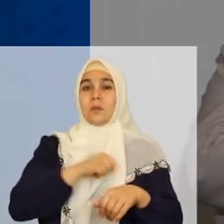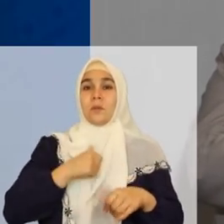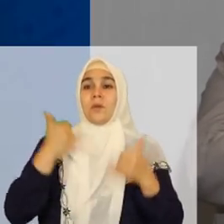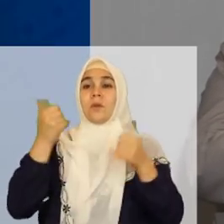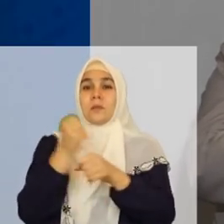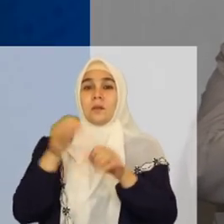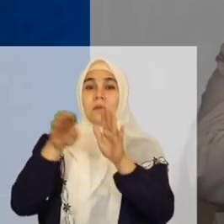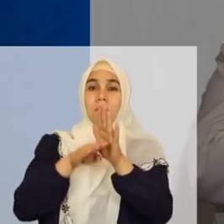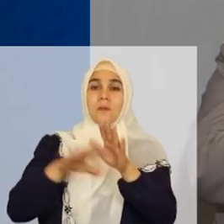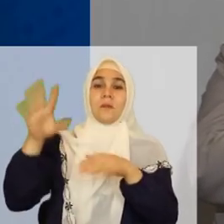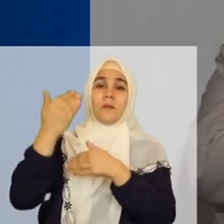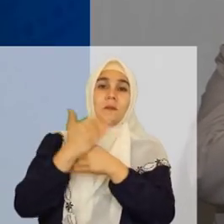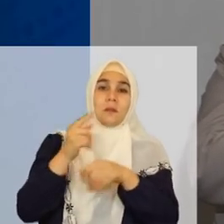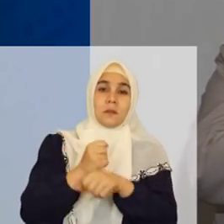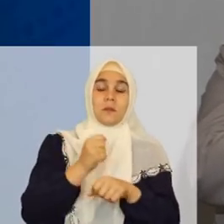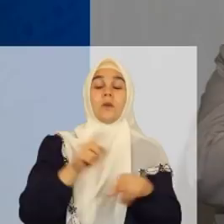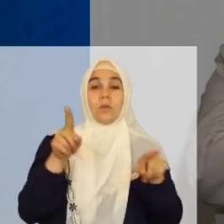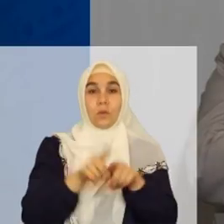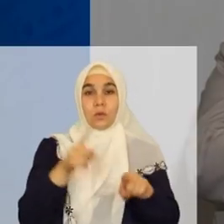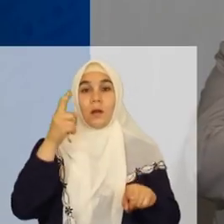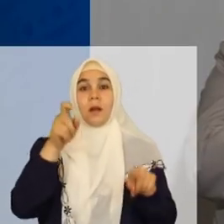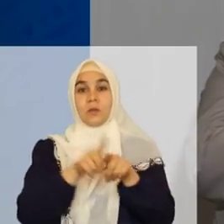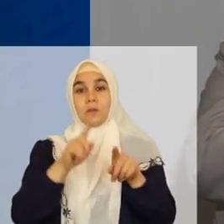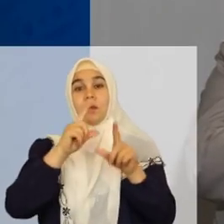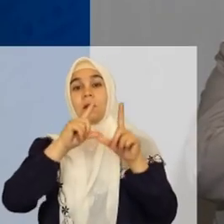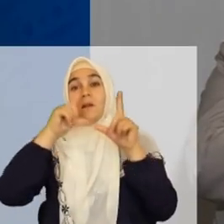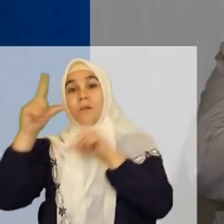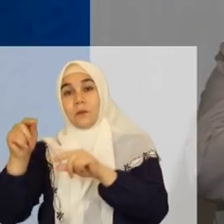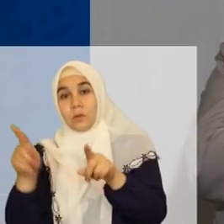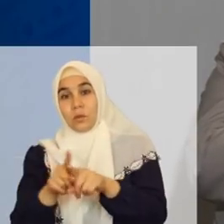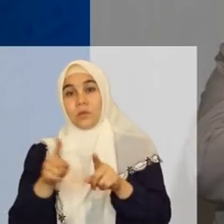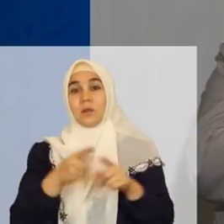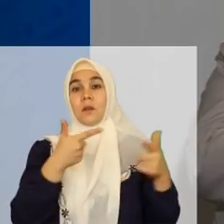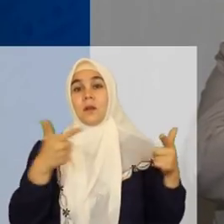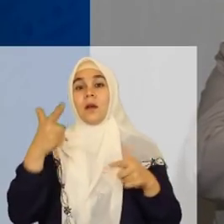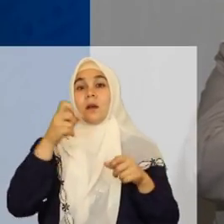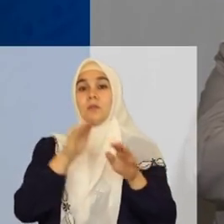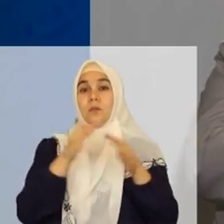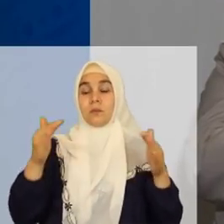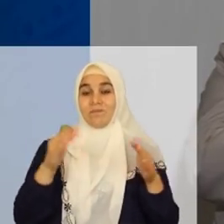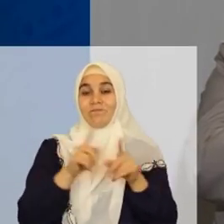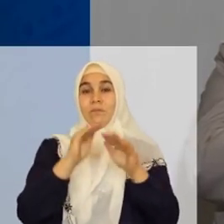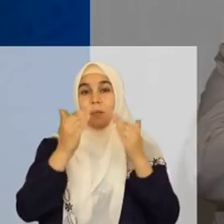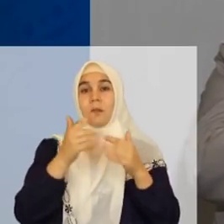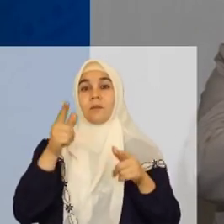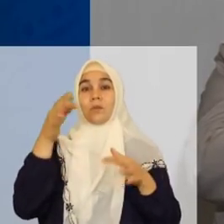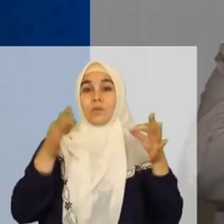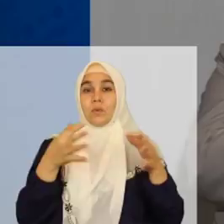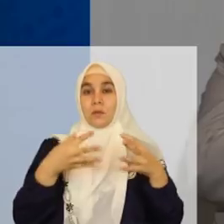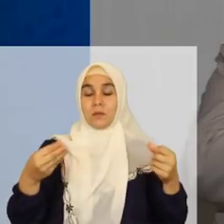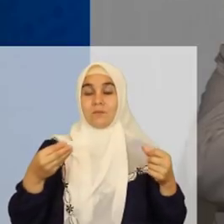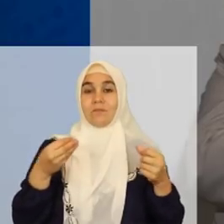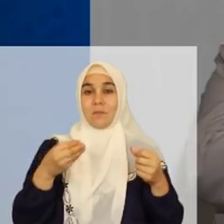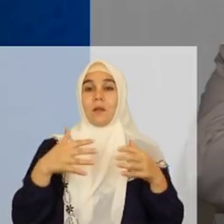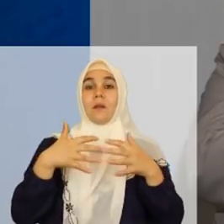qiladi. Demak, hajga ketayotgan odam hajga tayyorgarlik ko'rishini xuddi qiyomatga tayyorgarlik ko'rishdek